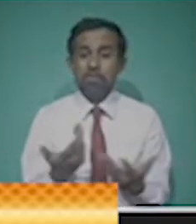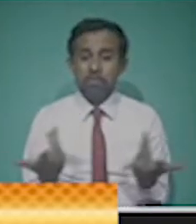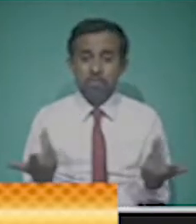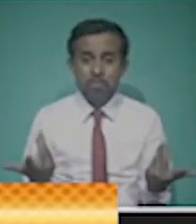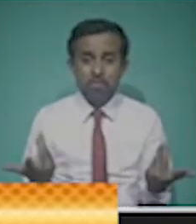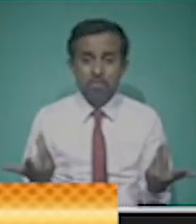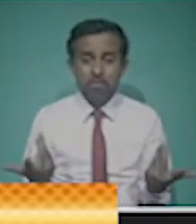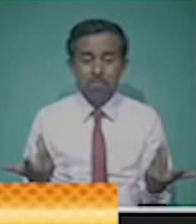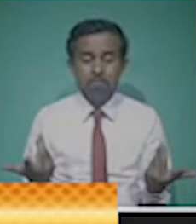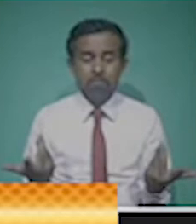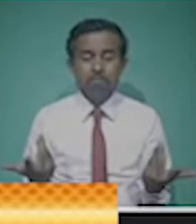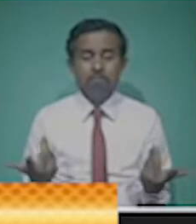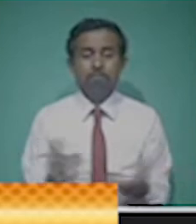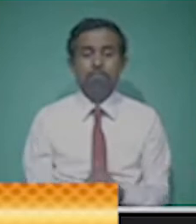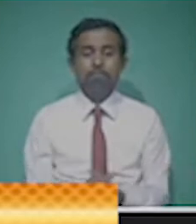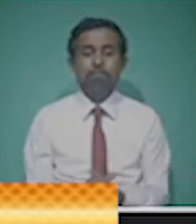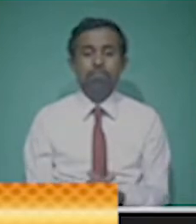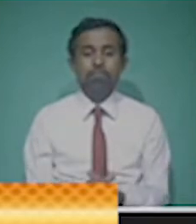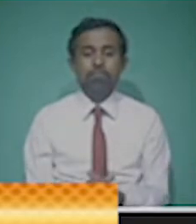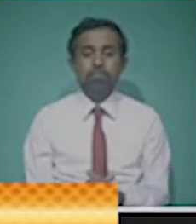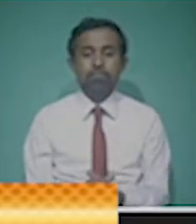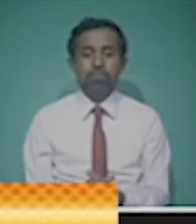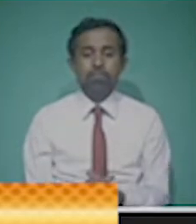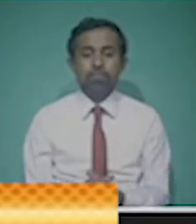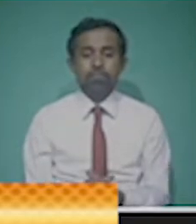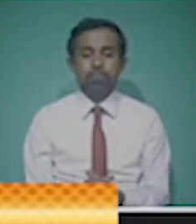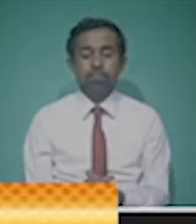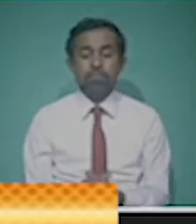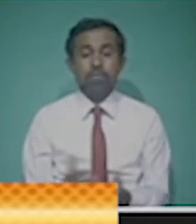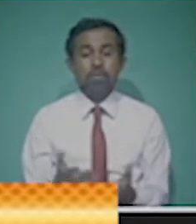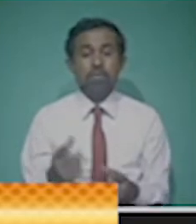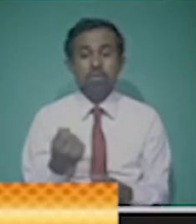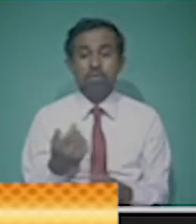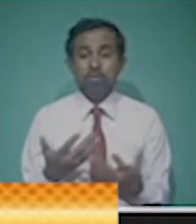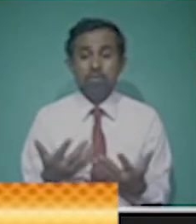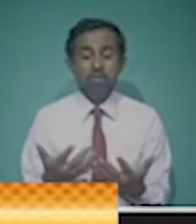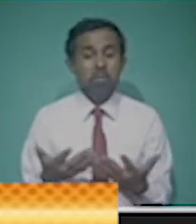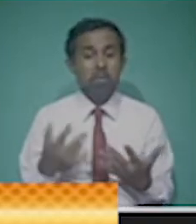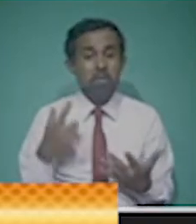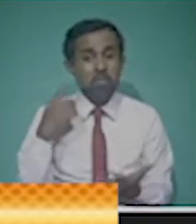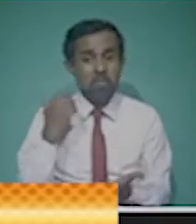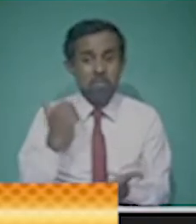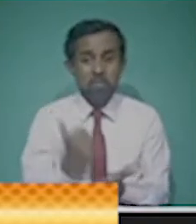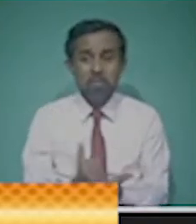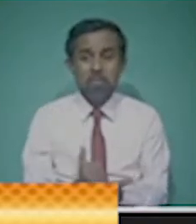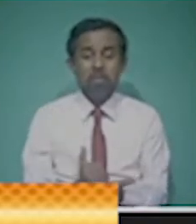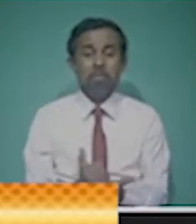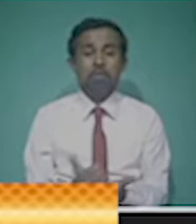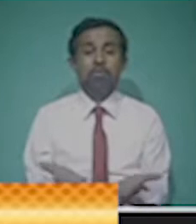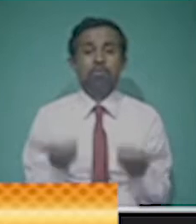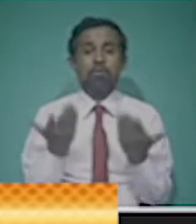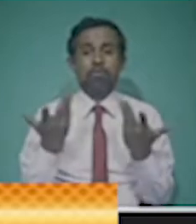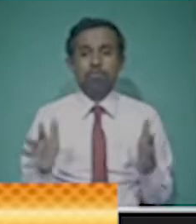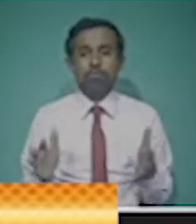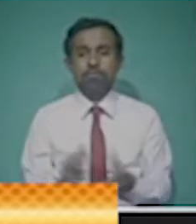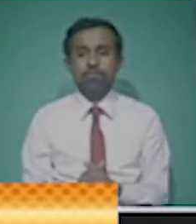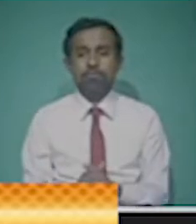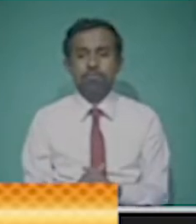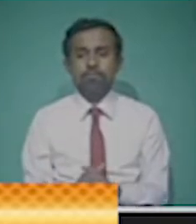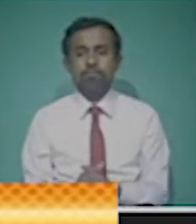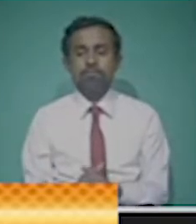கூட அவர் உரிமைகளை கூட கெடுக்காமல் அவர்கள் புறந்தள்ளப்பட்டு ஒரு பாரபட்சம் காட்டப்படுகிறது. ஆகவே அவர் எப்பொழுதுமே இரண்டாம் தர பிரஜைகளாக தான் பார்க்கப்படுகிறார்கள்.